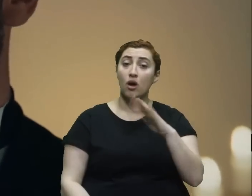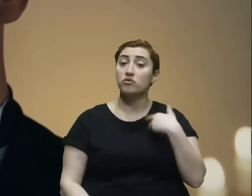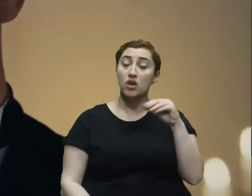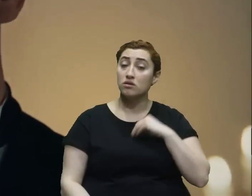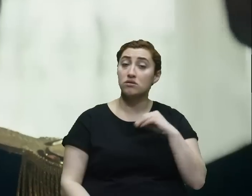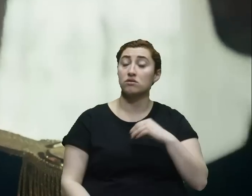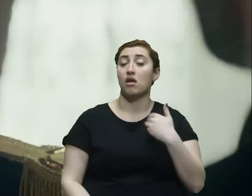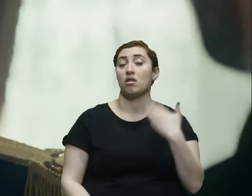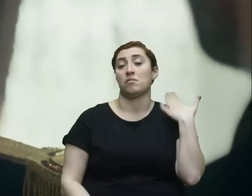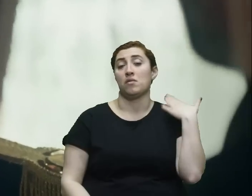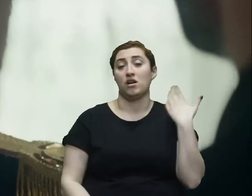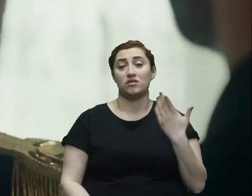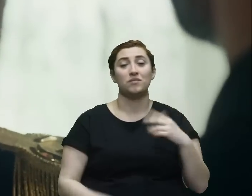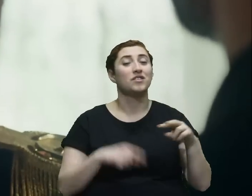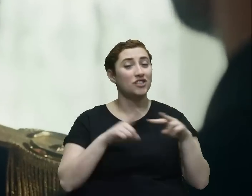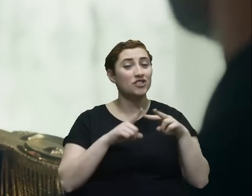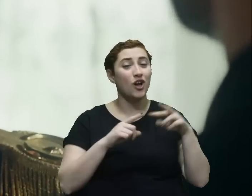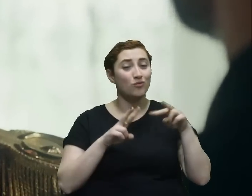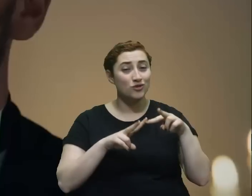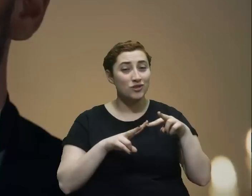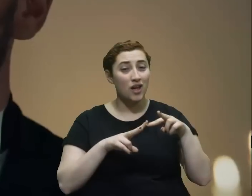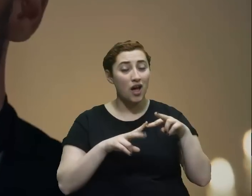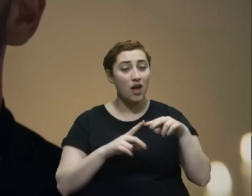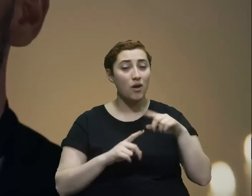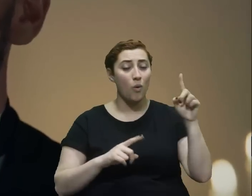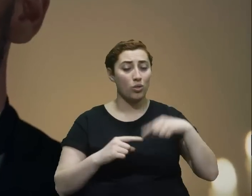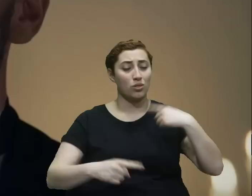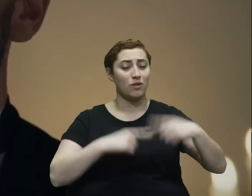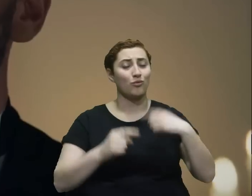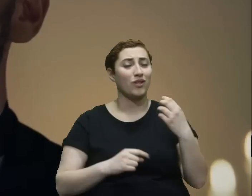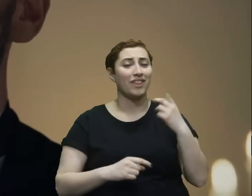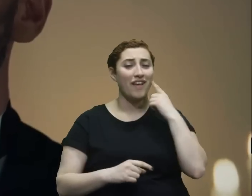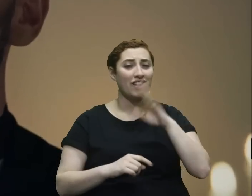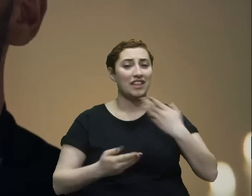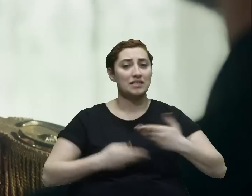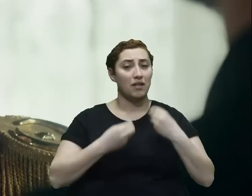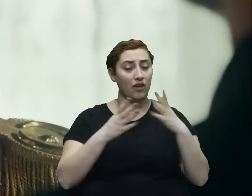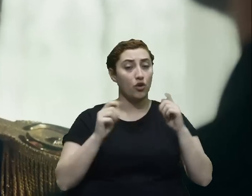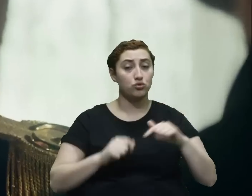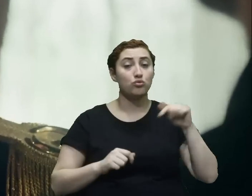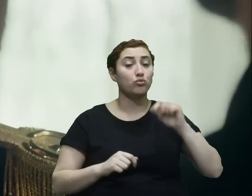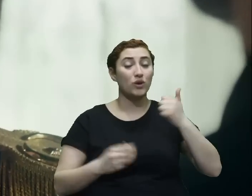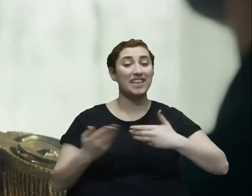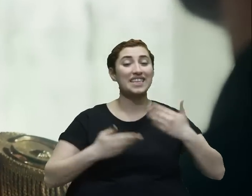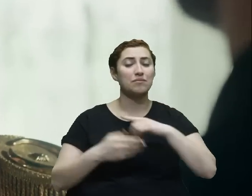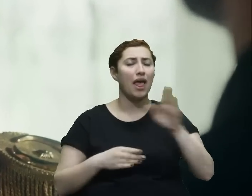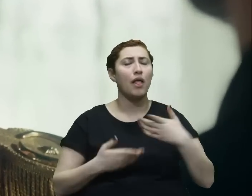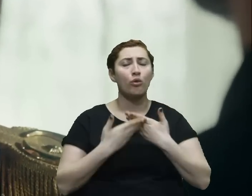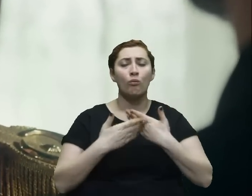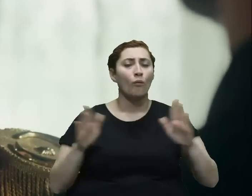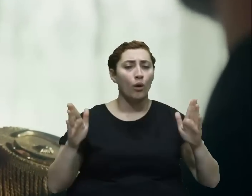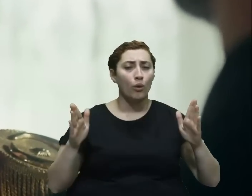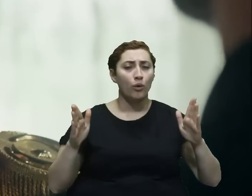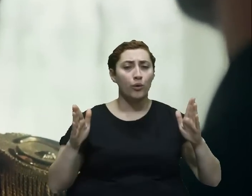sanmıştım paşa. Nijat Muhtar, 10 kuşaktır bu devlete hizmet ediyorsunuz. Bugün hizmetlerin en